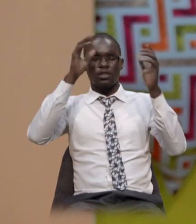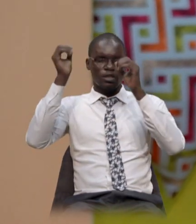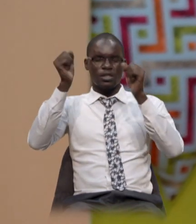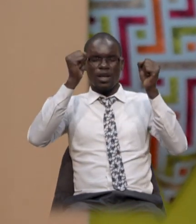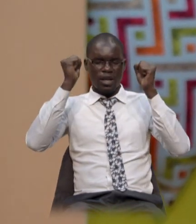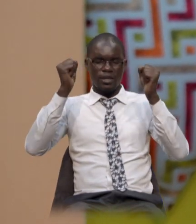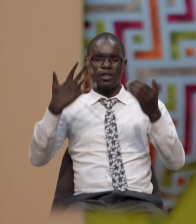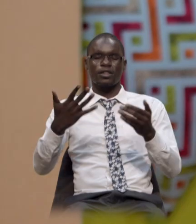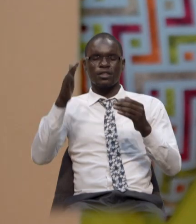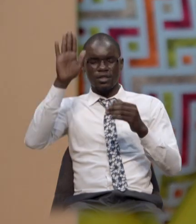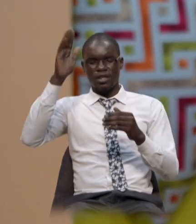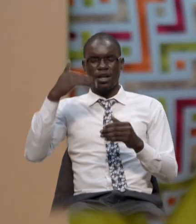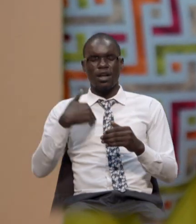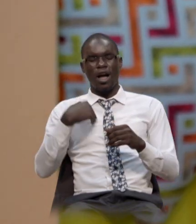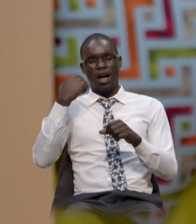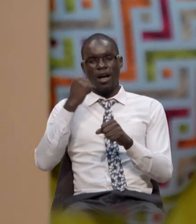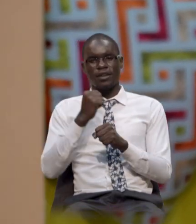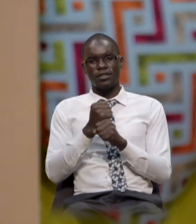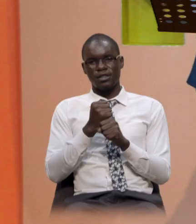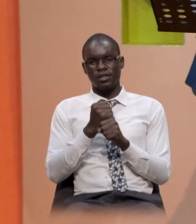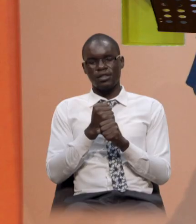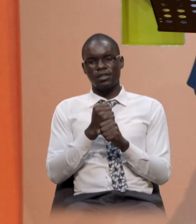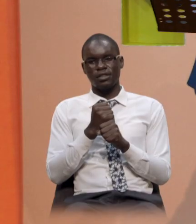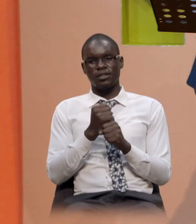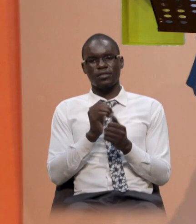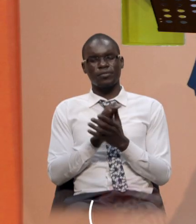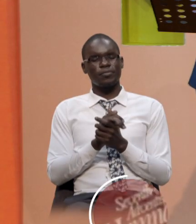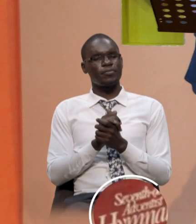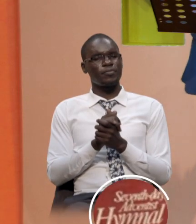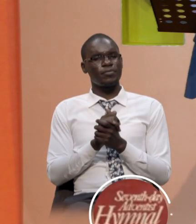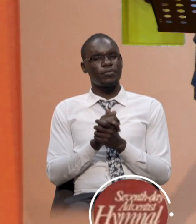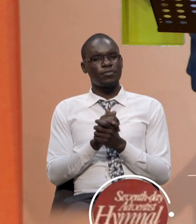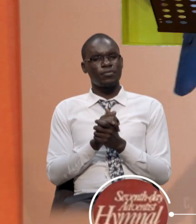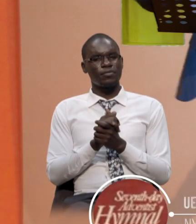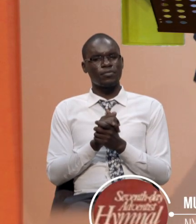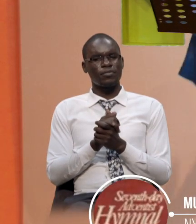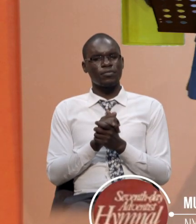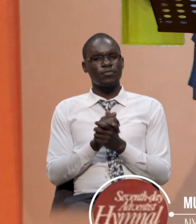mtukuze kwa mambo yote.